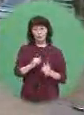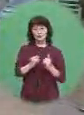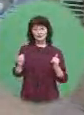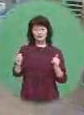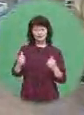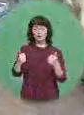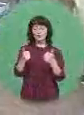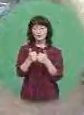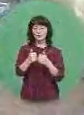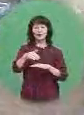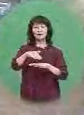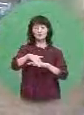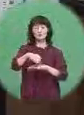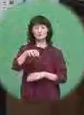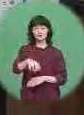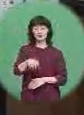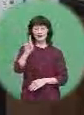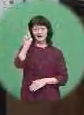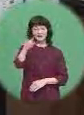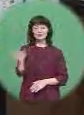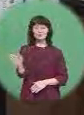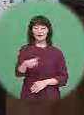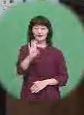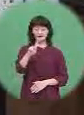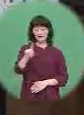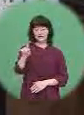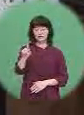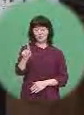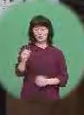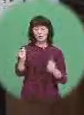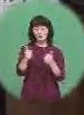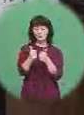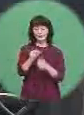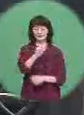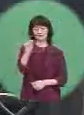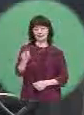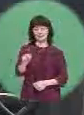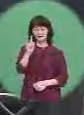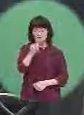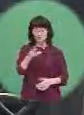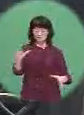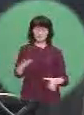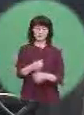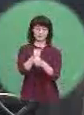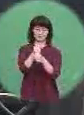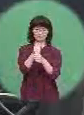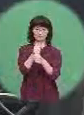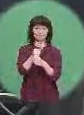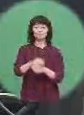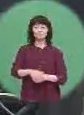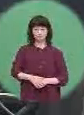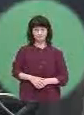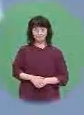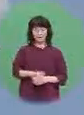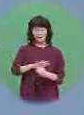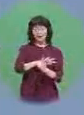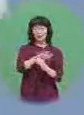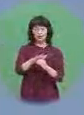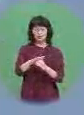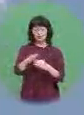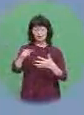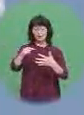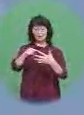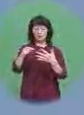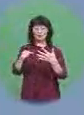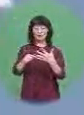人の相談窓口は明日から県の相談センターに一本化されます新型コロナ